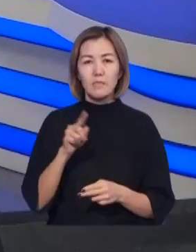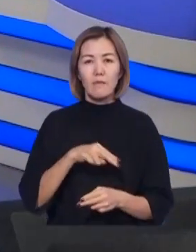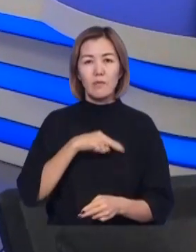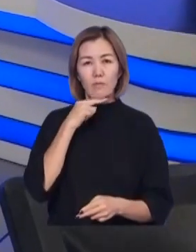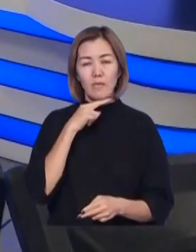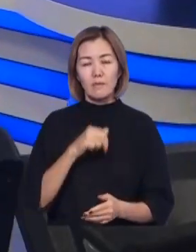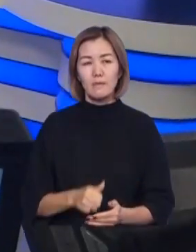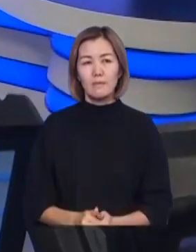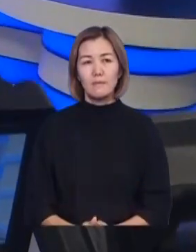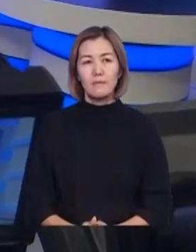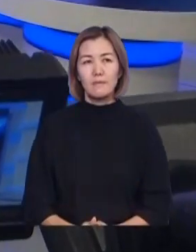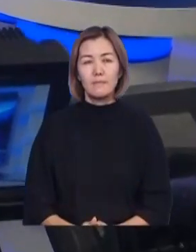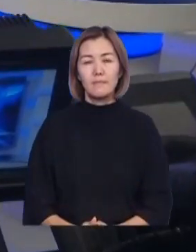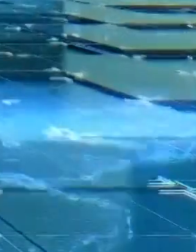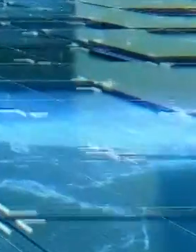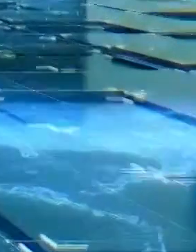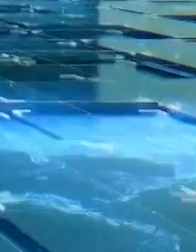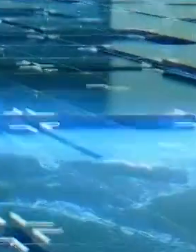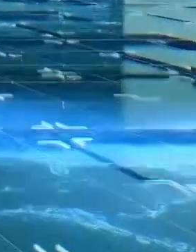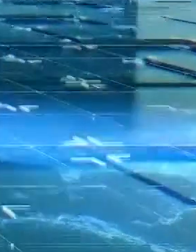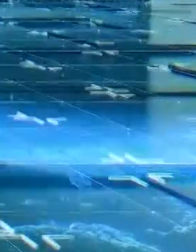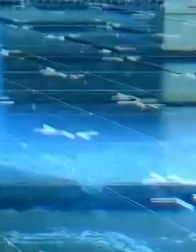Будьте в курсе событий до свидания